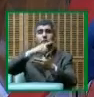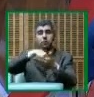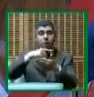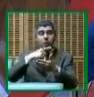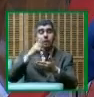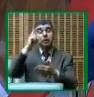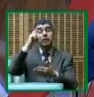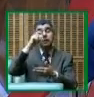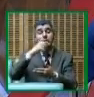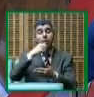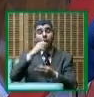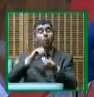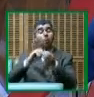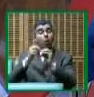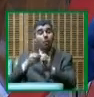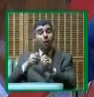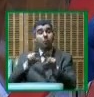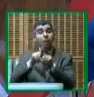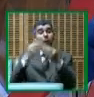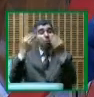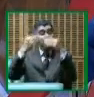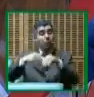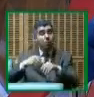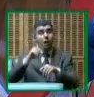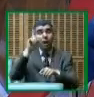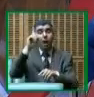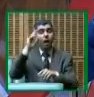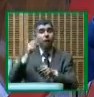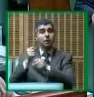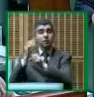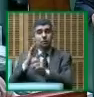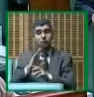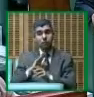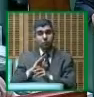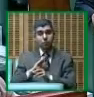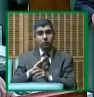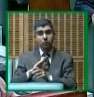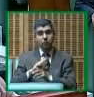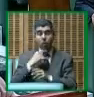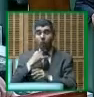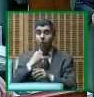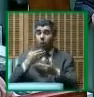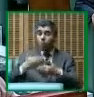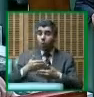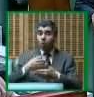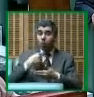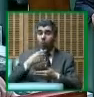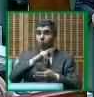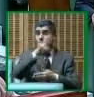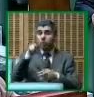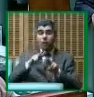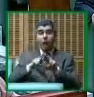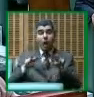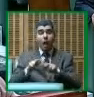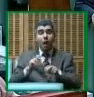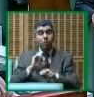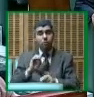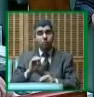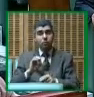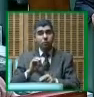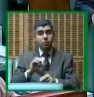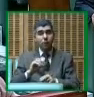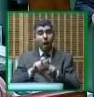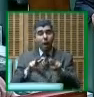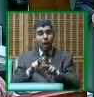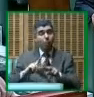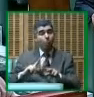فيها نفس التراخيص راها مهدده شي نهار انها تعرف كذلك هذا السقوط. مع الاسف اليوم هناك بحث،